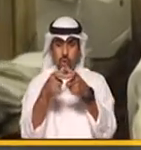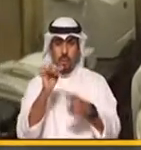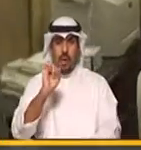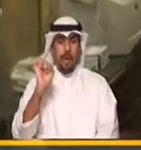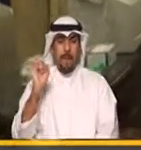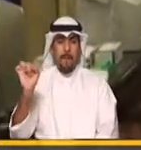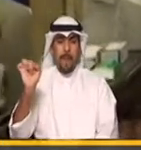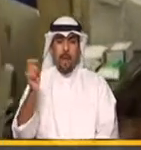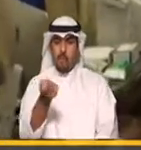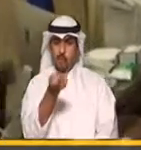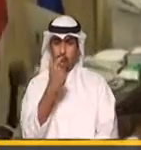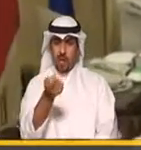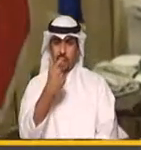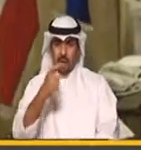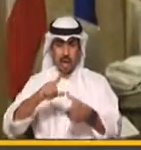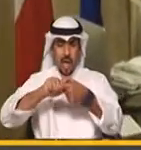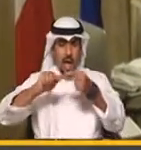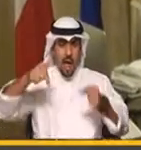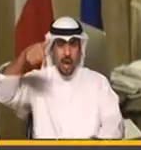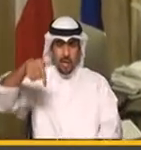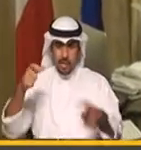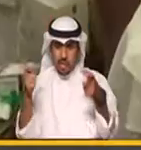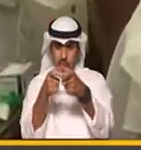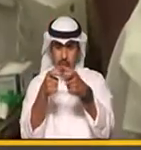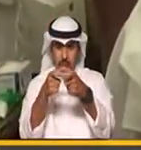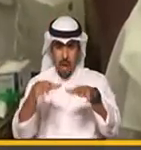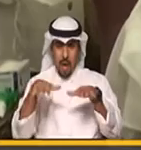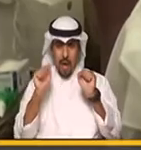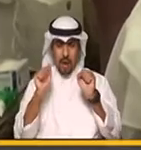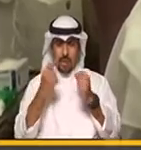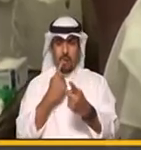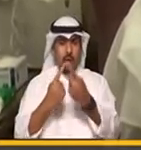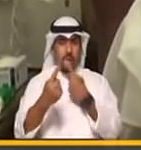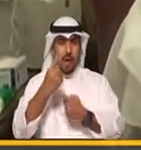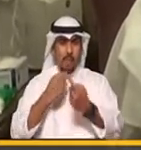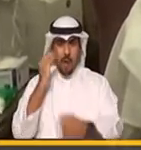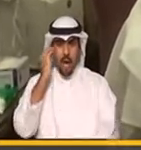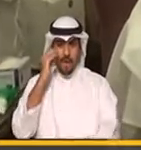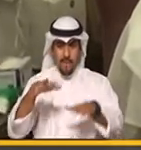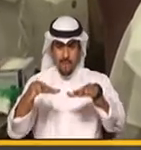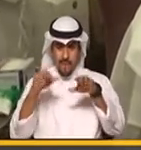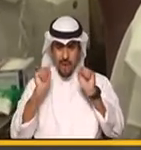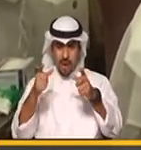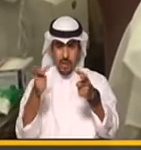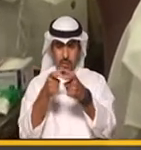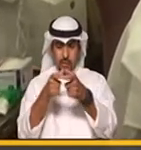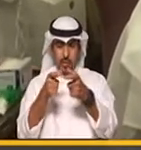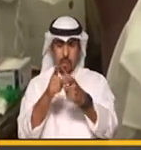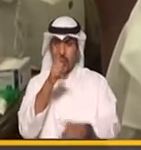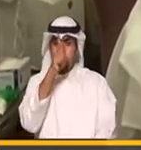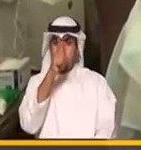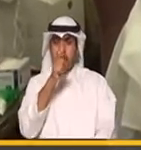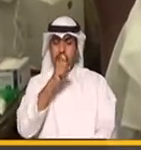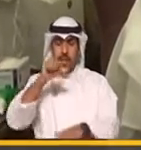مكافحه المخدرات بدول مجلس التعاون الخليجي والذي عقد في الدوحه بناء على الدعوه